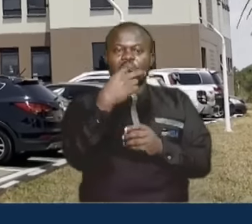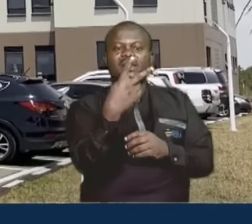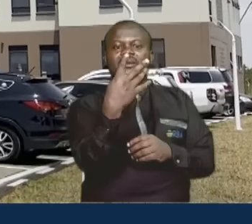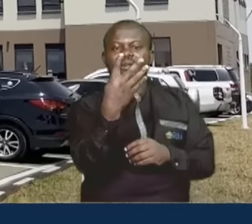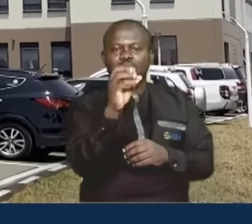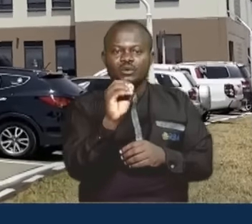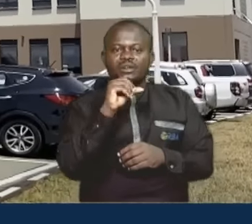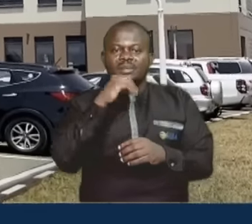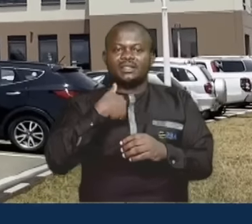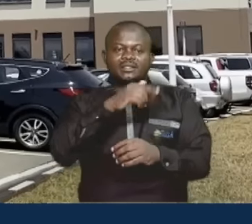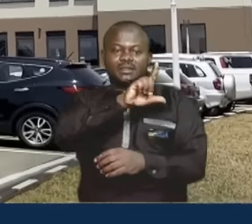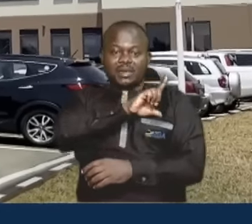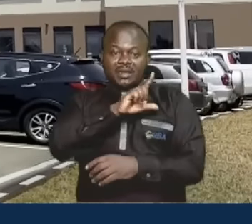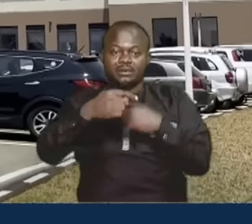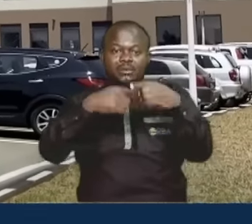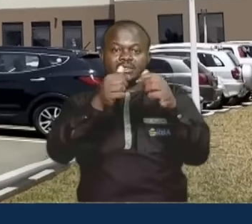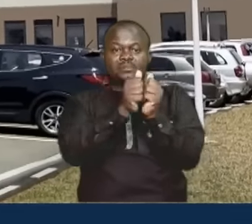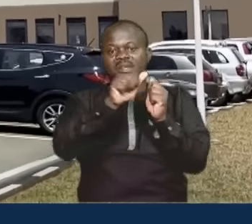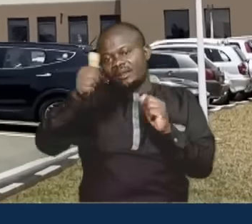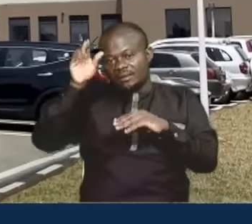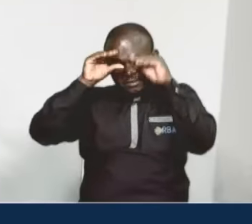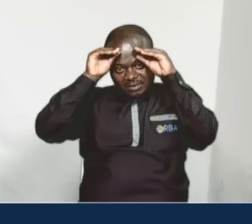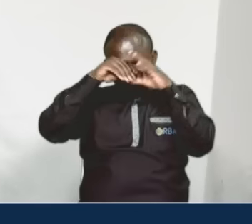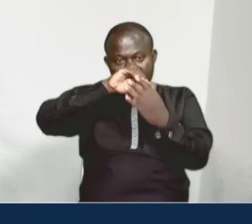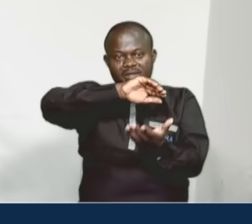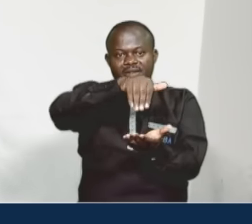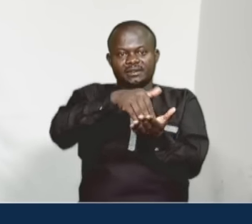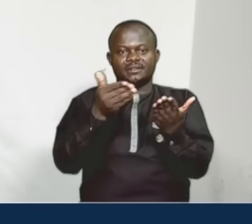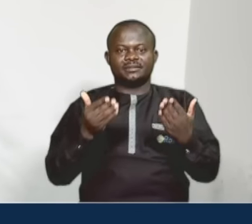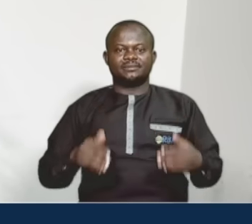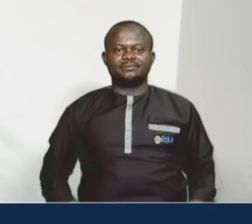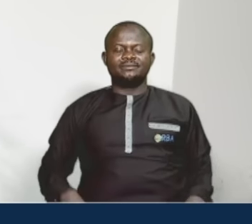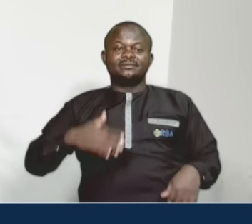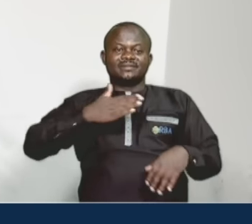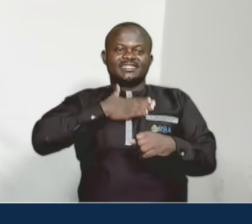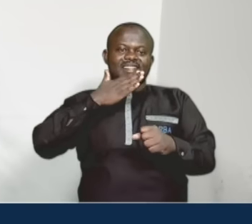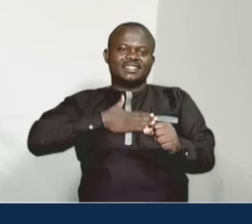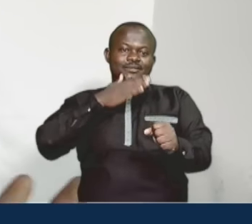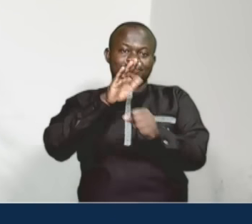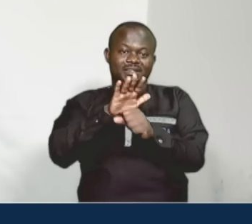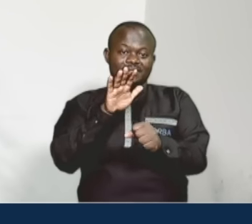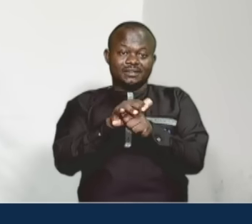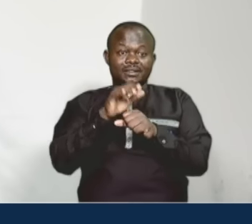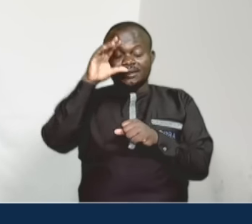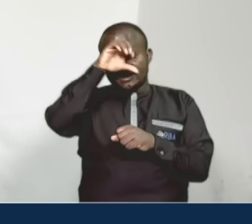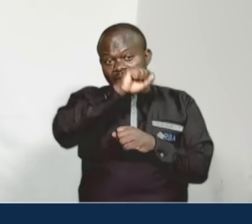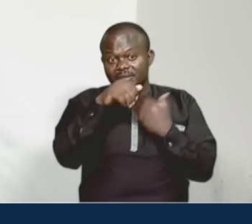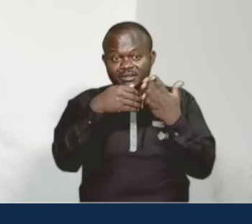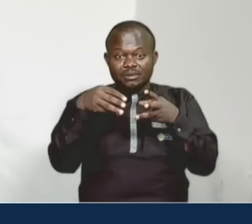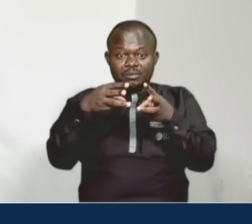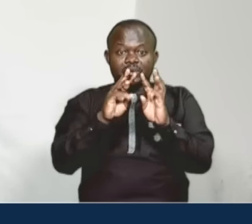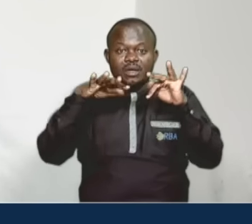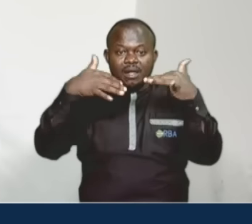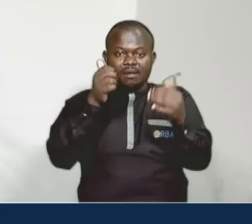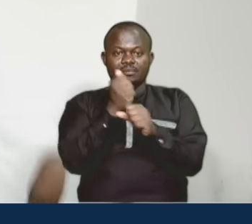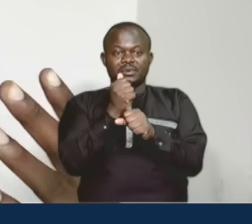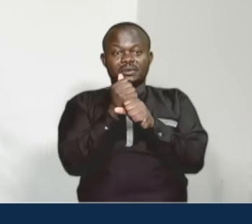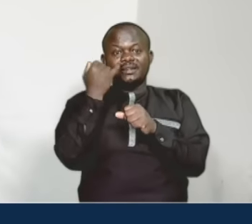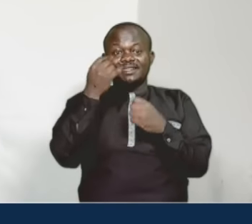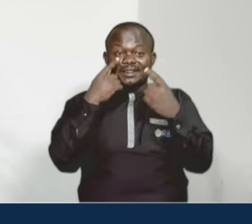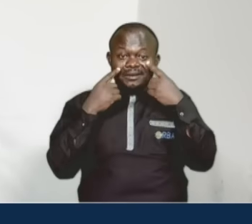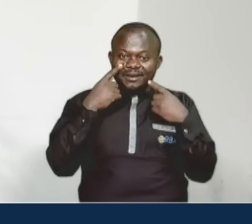120 muri 240 batagize amahirwe yo gukomezanya n'abandi amasomo muri iki kigo narishimye cyane nabuze nyine uko mbikora niba narira